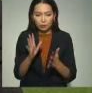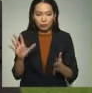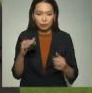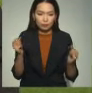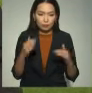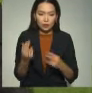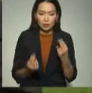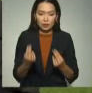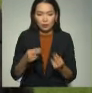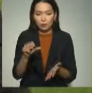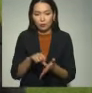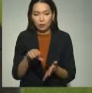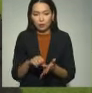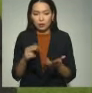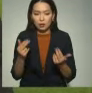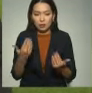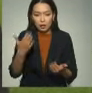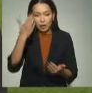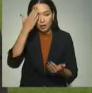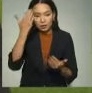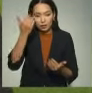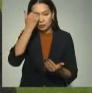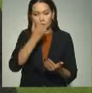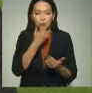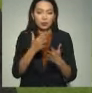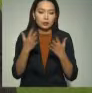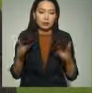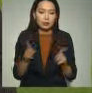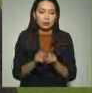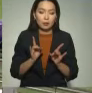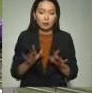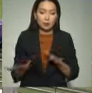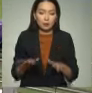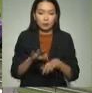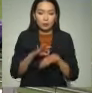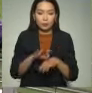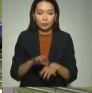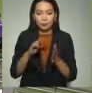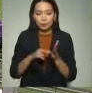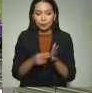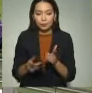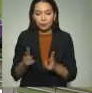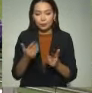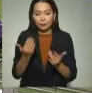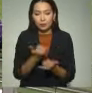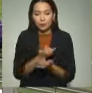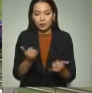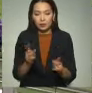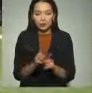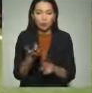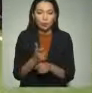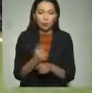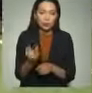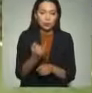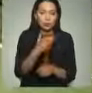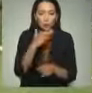Әрине әкімшілікке үлкен рахмет осындай шараны ұйымдастырғанға. Ұйымдастырушылардың айтуынша шараға қызығушылық танытып